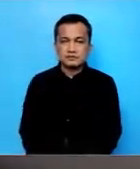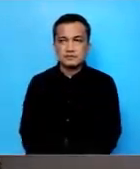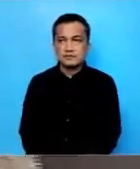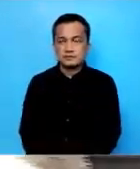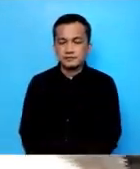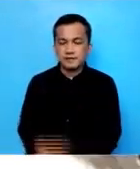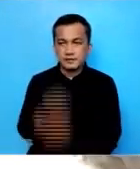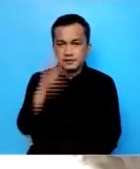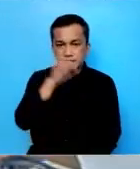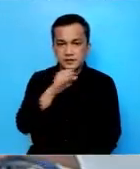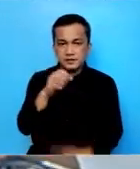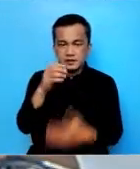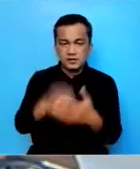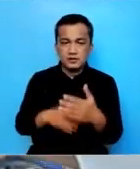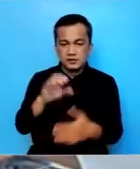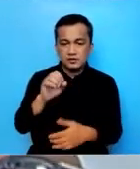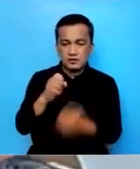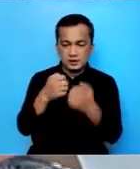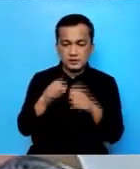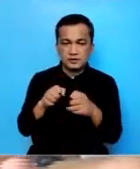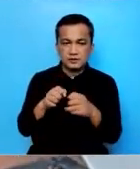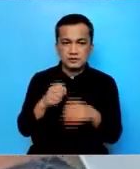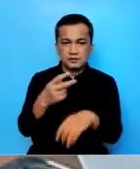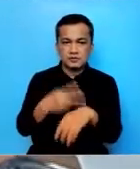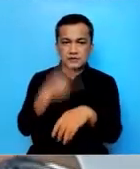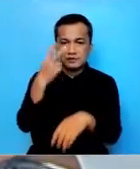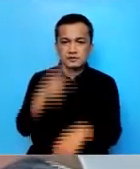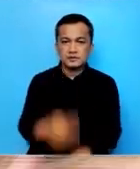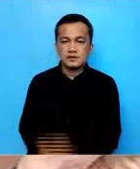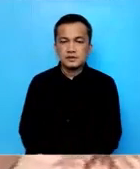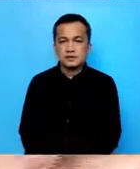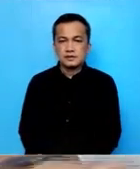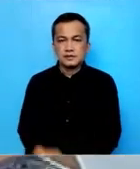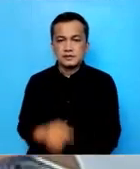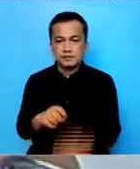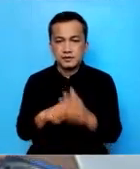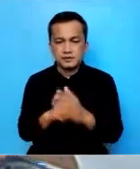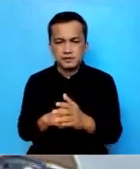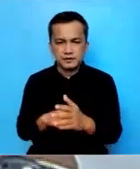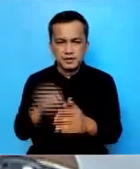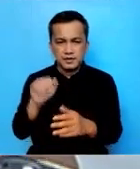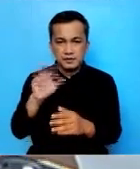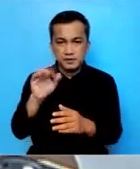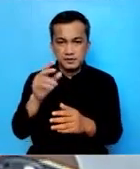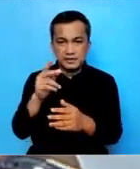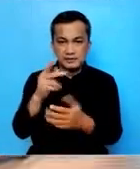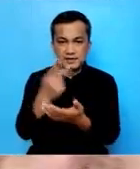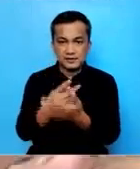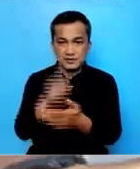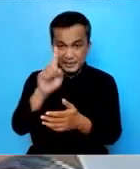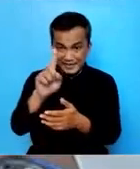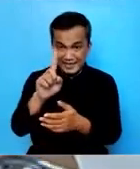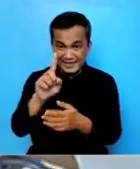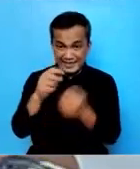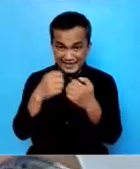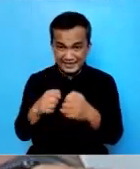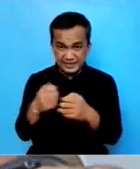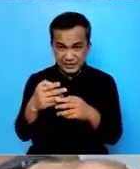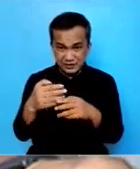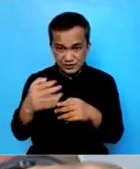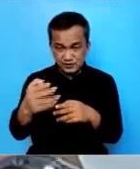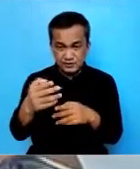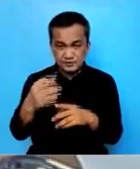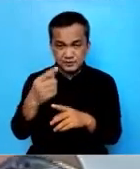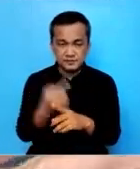that the cost of egg will become double, say 15 pesos per egg in a few months' time. Because you